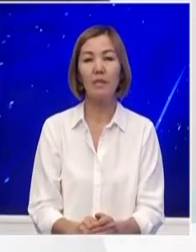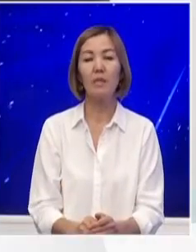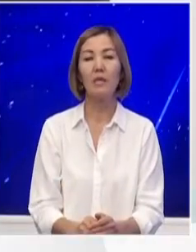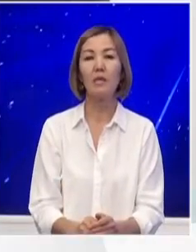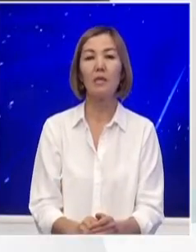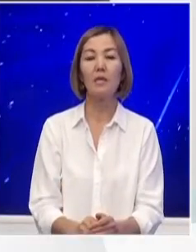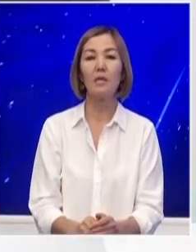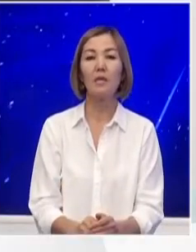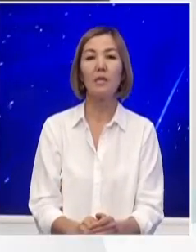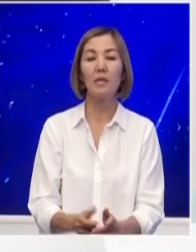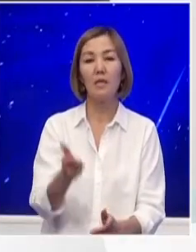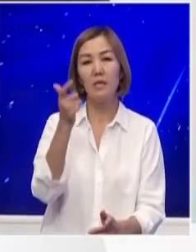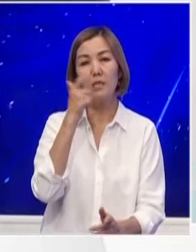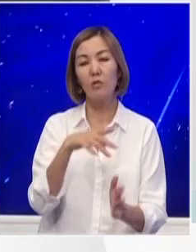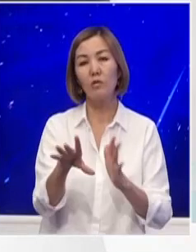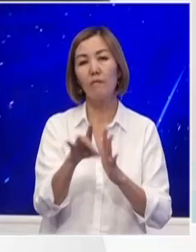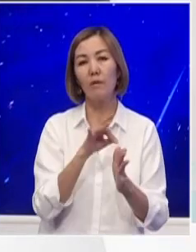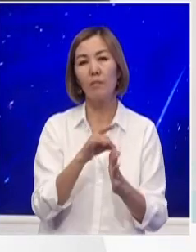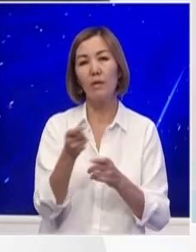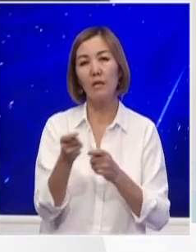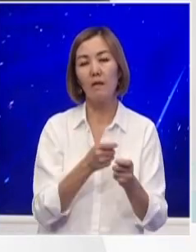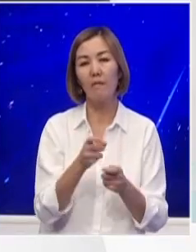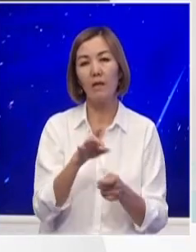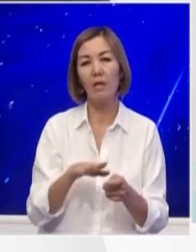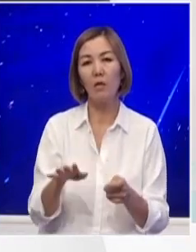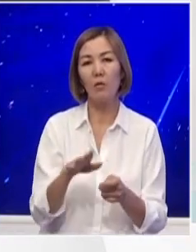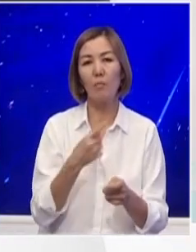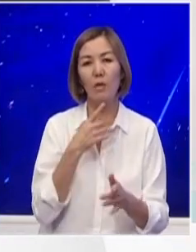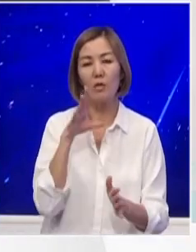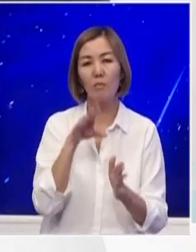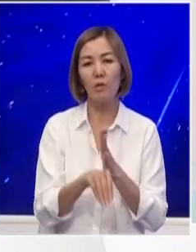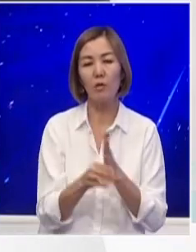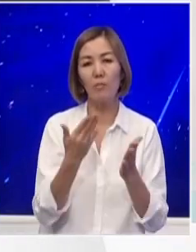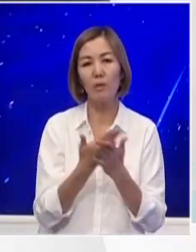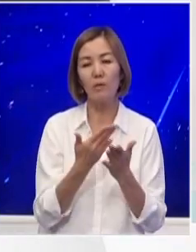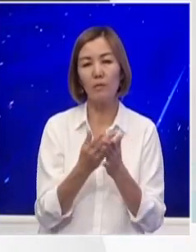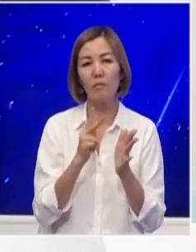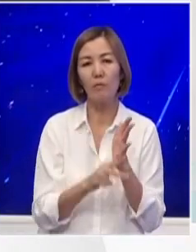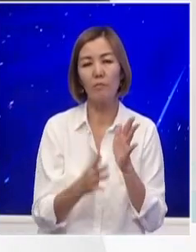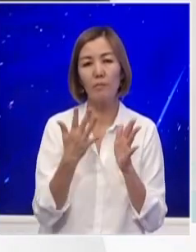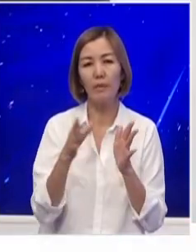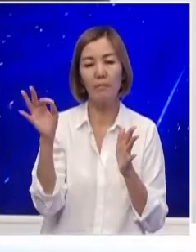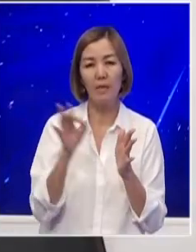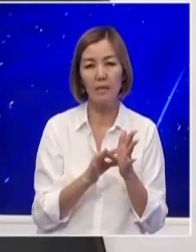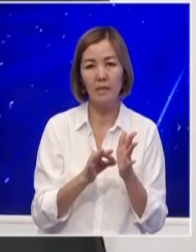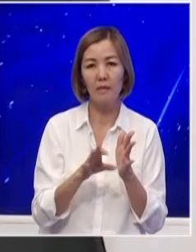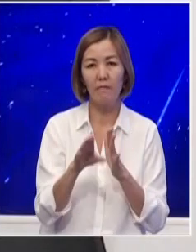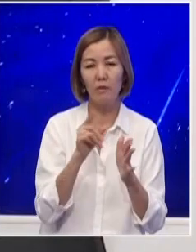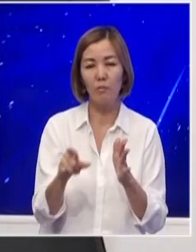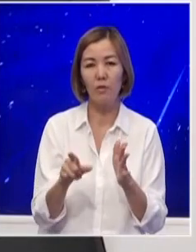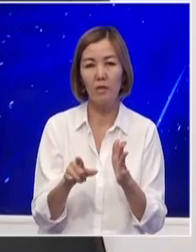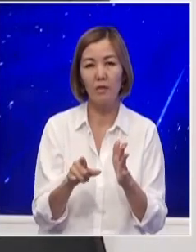Перед нами стоял серьезный выбор на роль главы региона. Большинством голосов, а это порядка 85%, депутаты